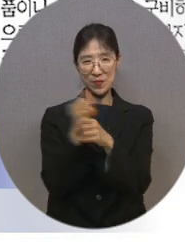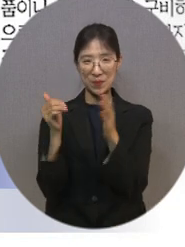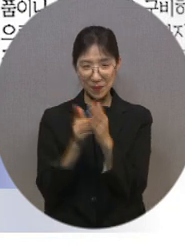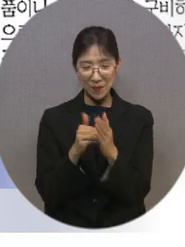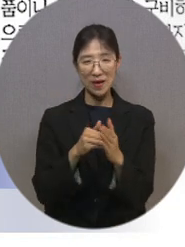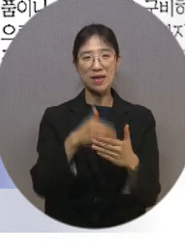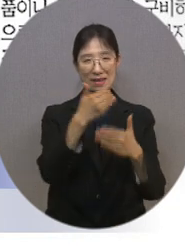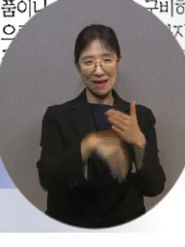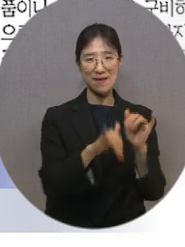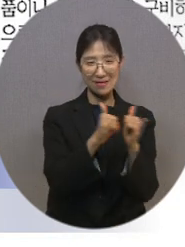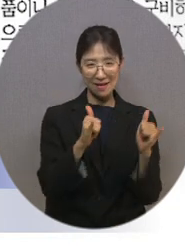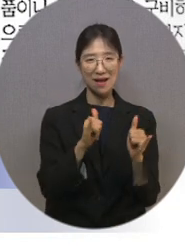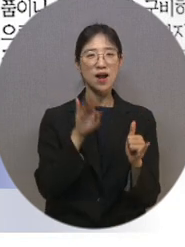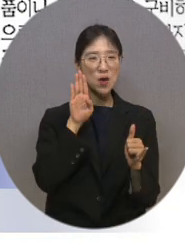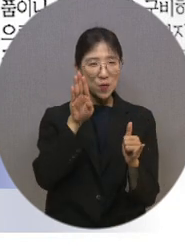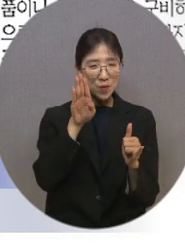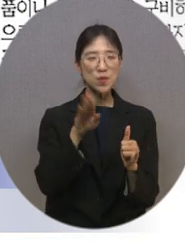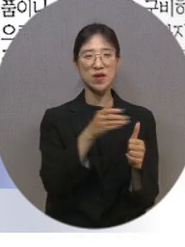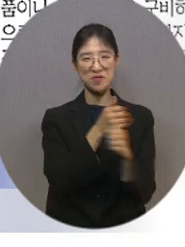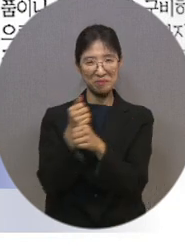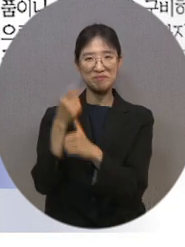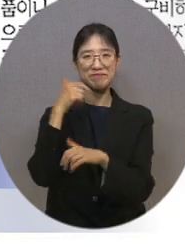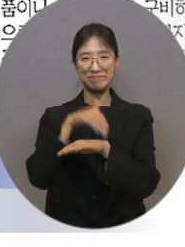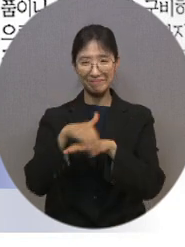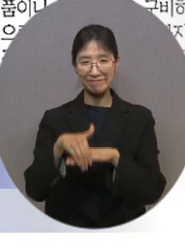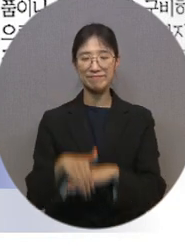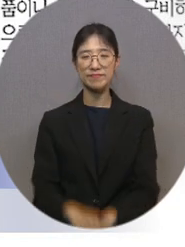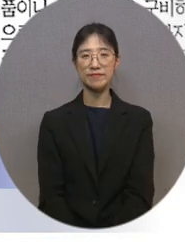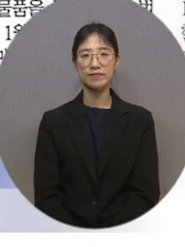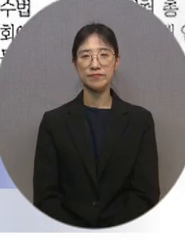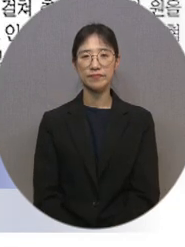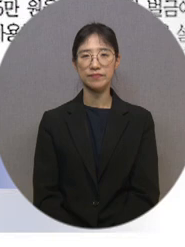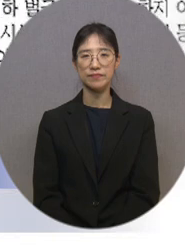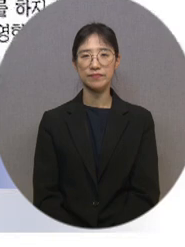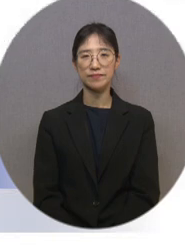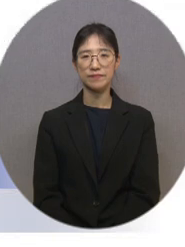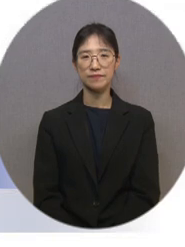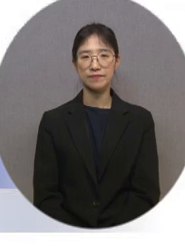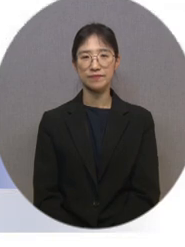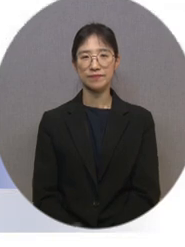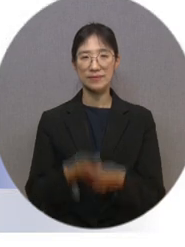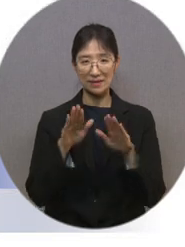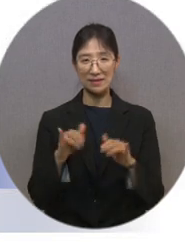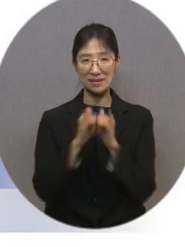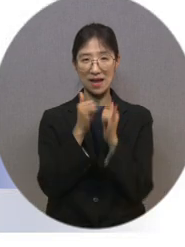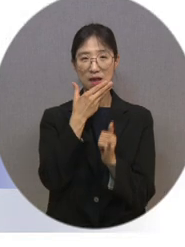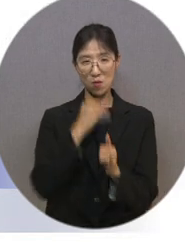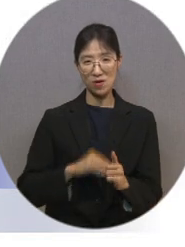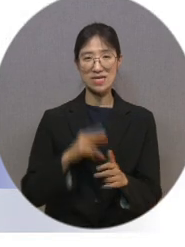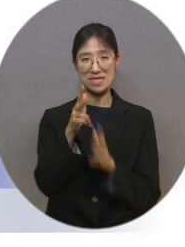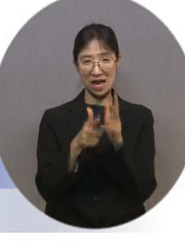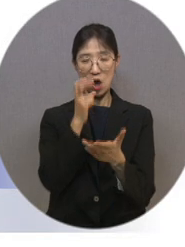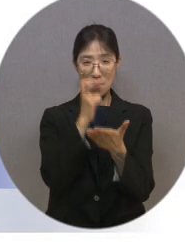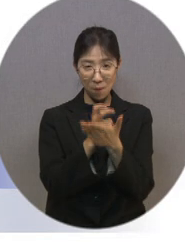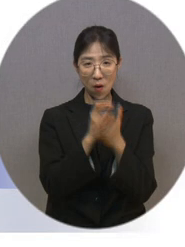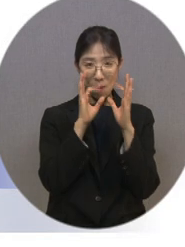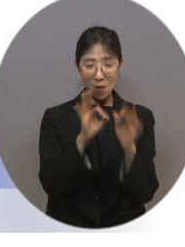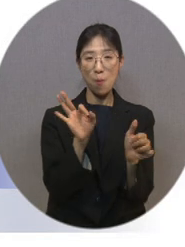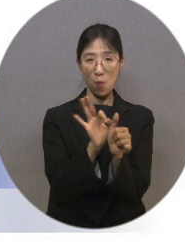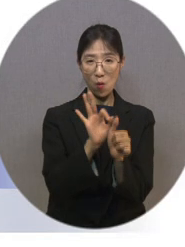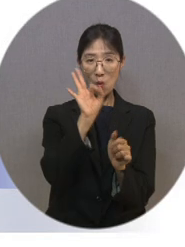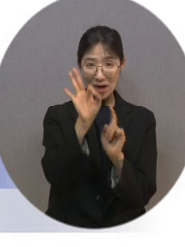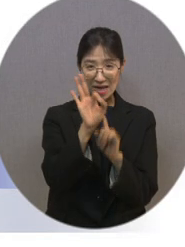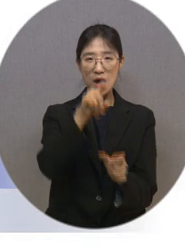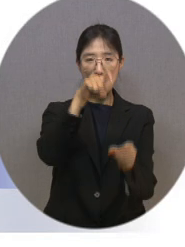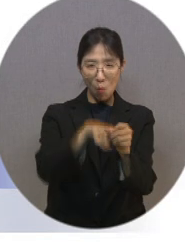나머지 인원에 대해서도 검찰에 곧 송치할 계획이라고 말했습니다. 현재 사회복지사업법에 따르면 보조금을